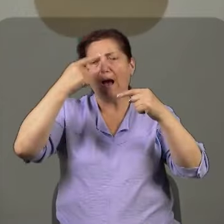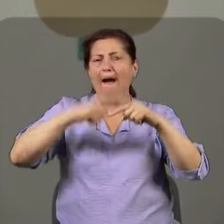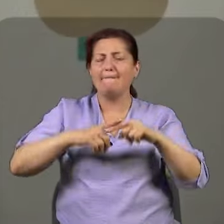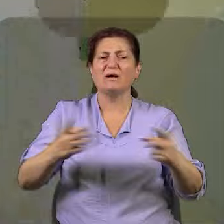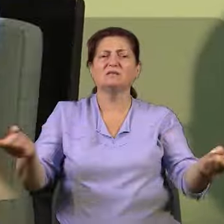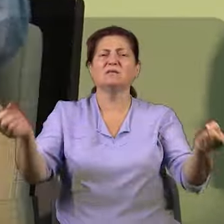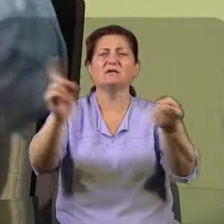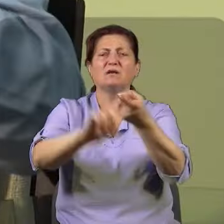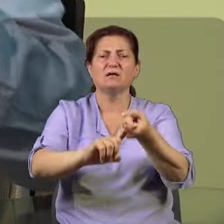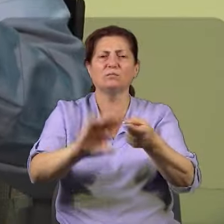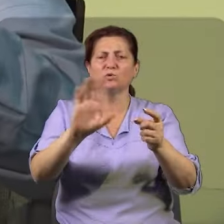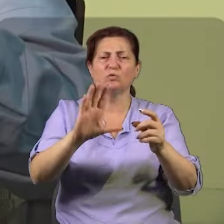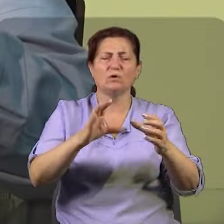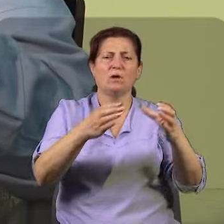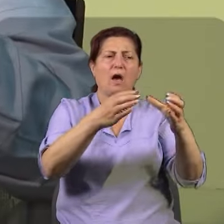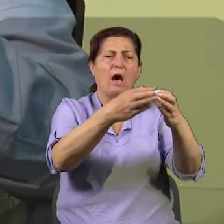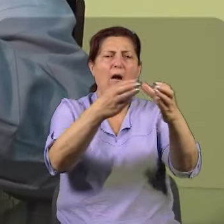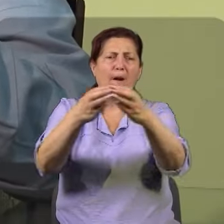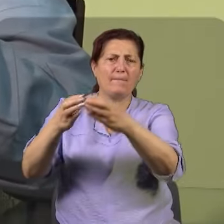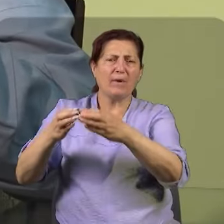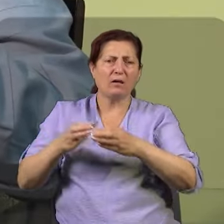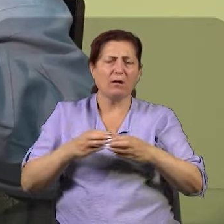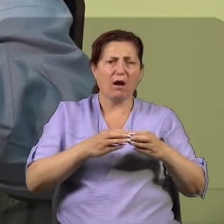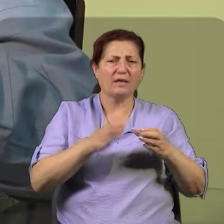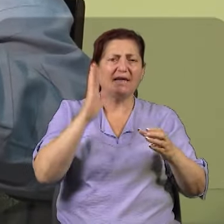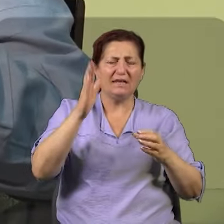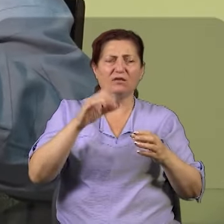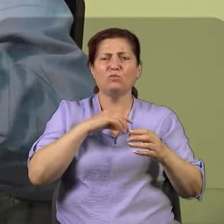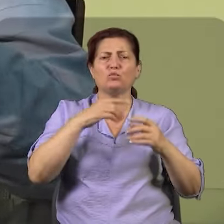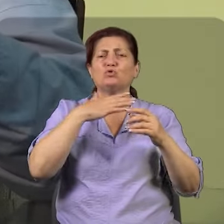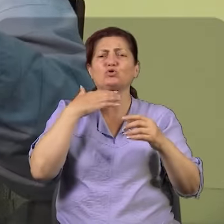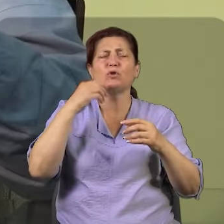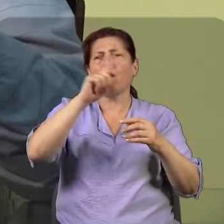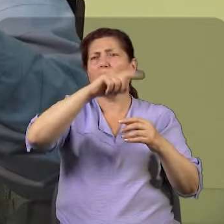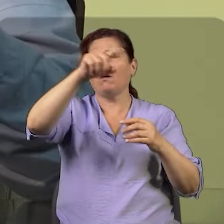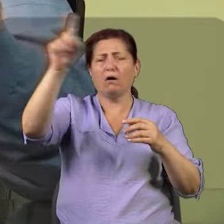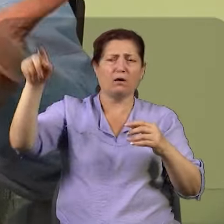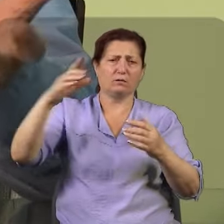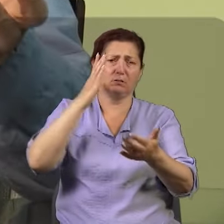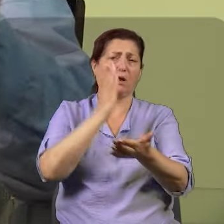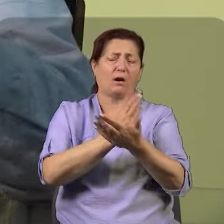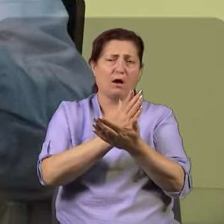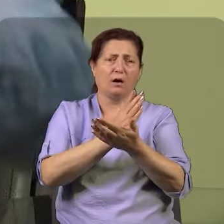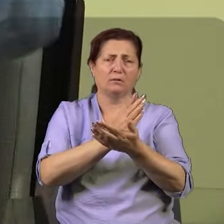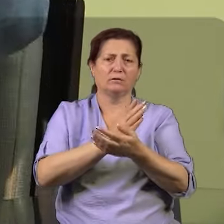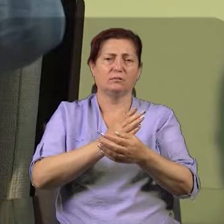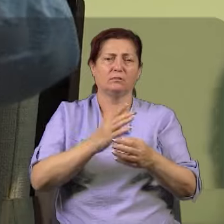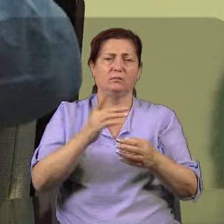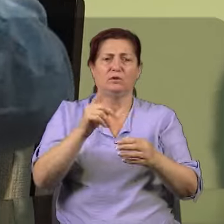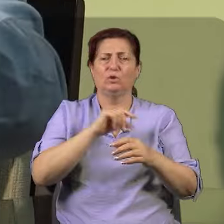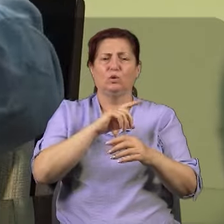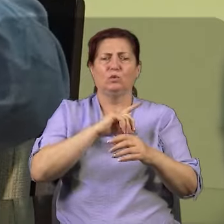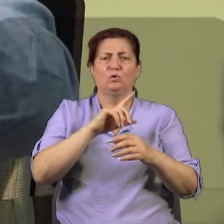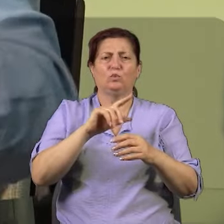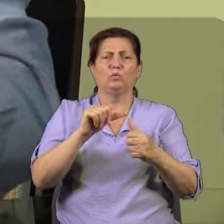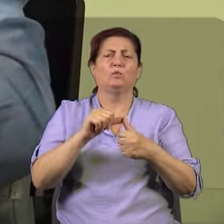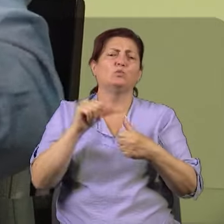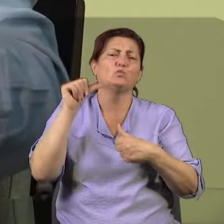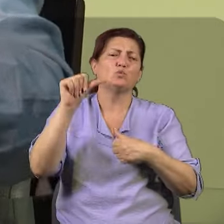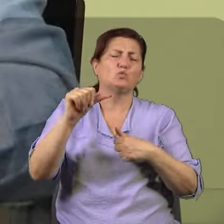այսինքն համակարգեր լինեն, ինչպես շատ երկրներում կա, որոնց մեզ թվում է, թե այդտեղ զուտ համալսարանական